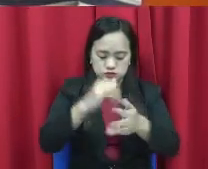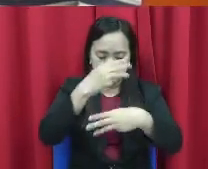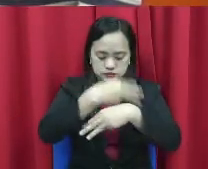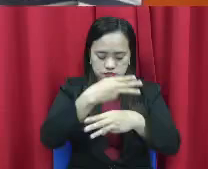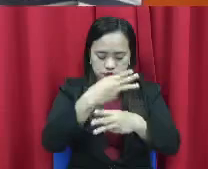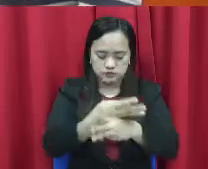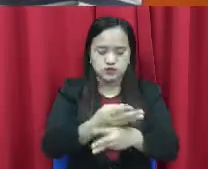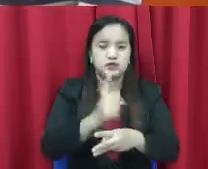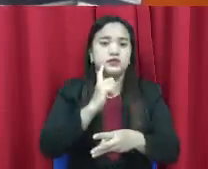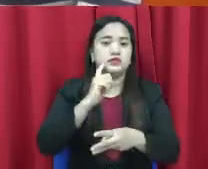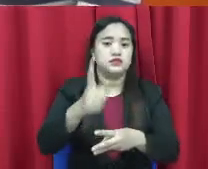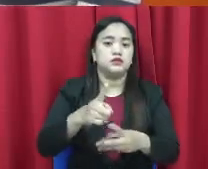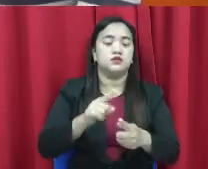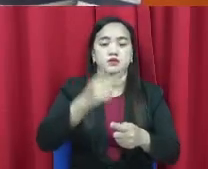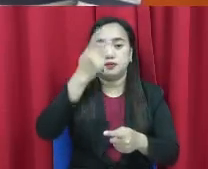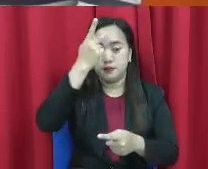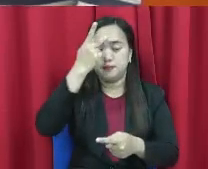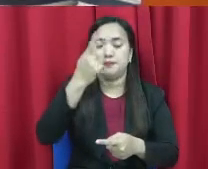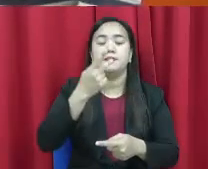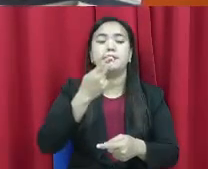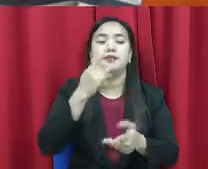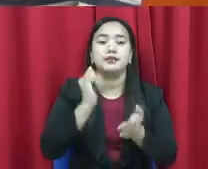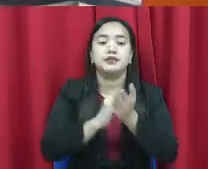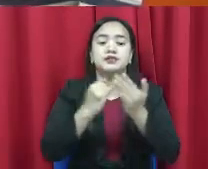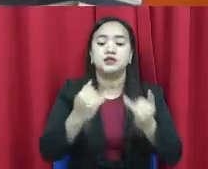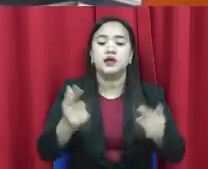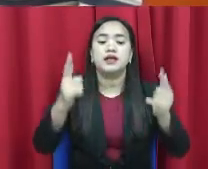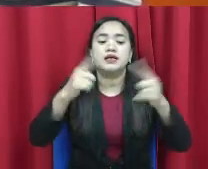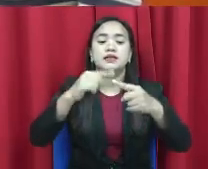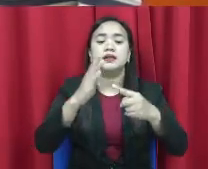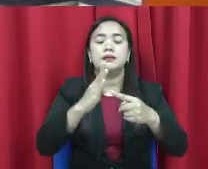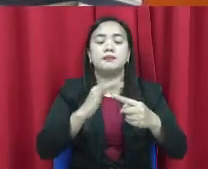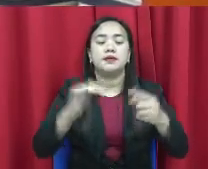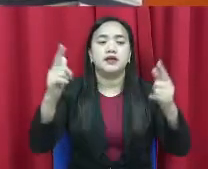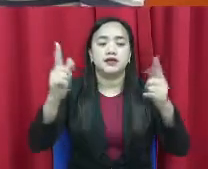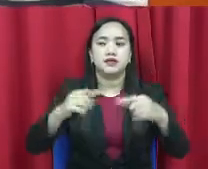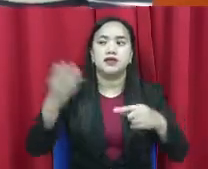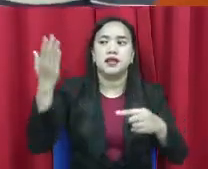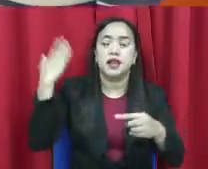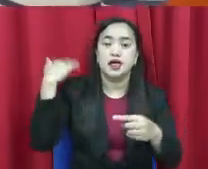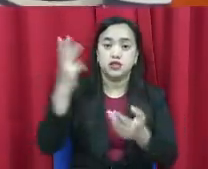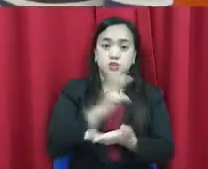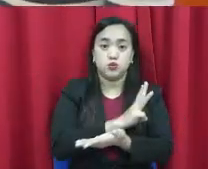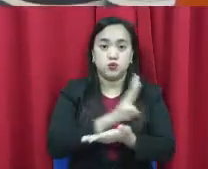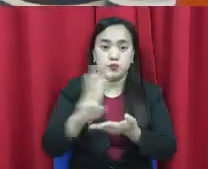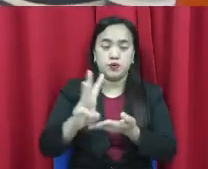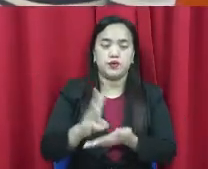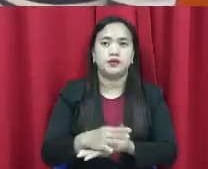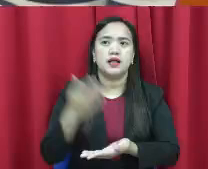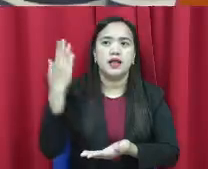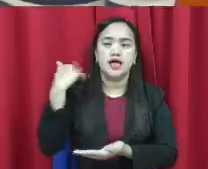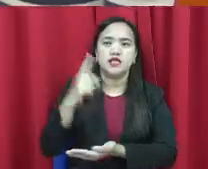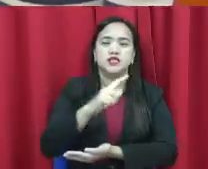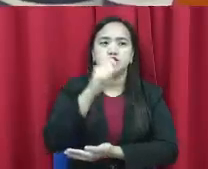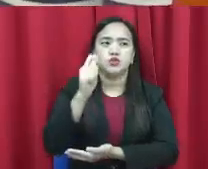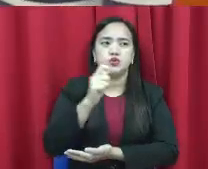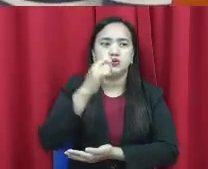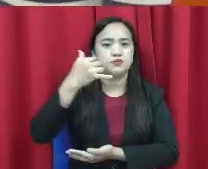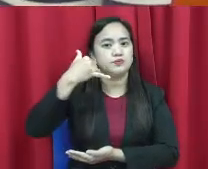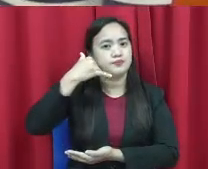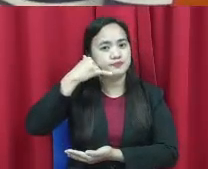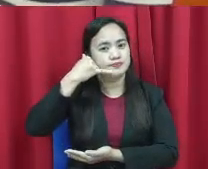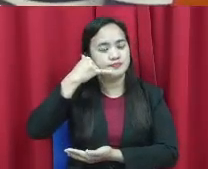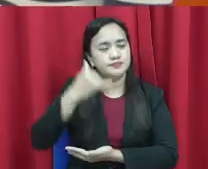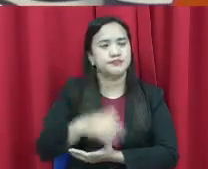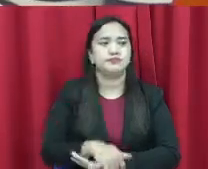ko sa magulang ko ay unti-unti last last last week ah Last Tuesday ay tumawag po ang aking